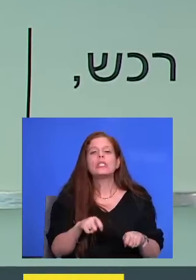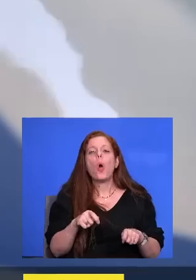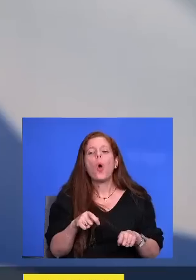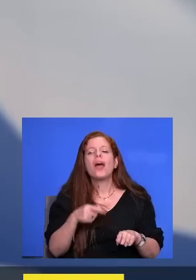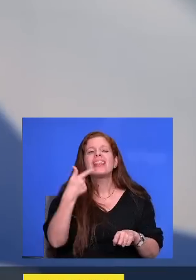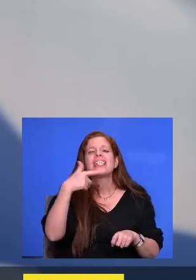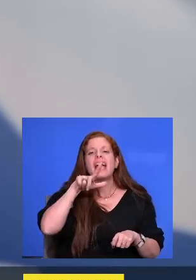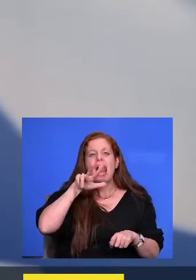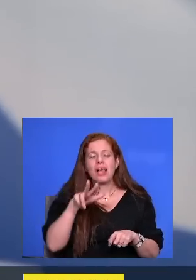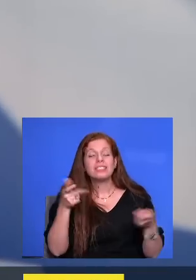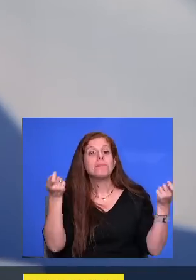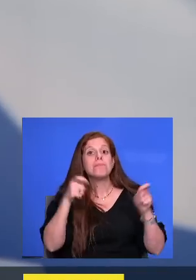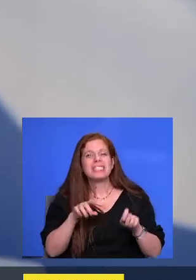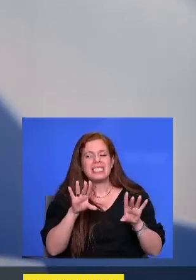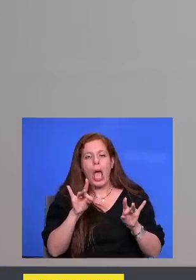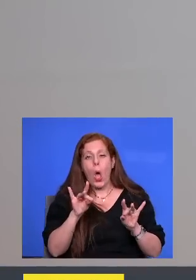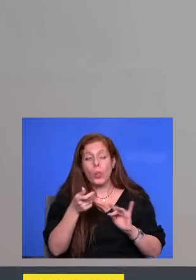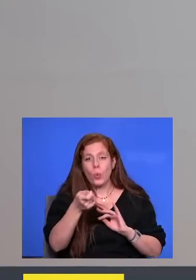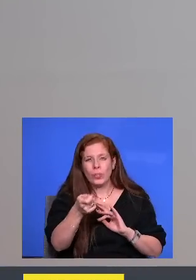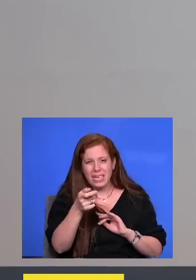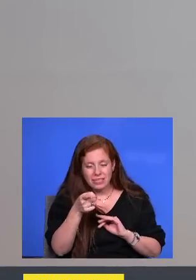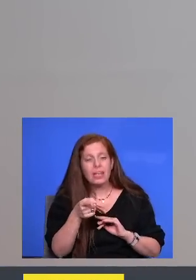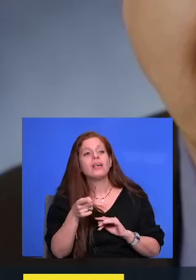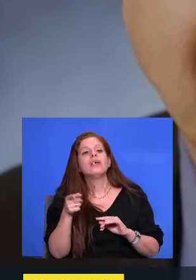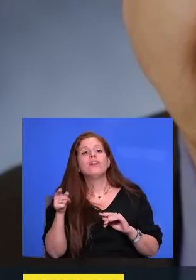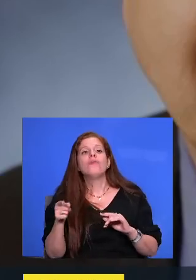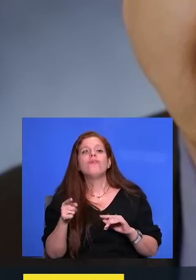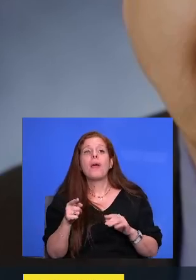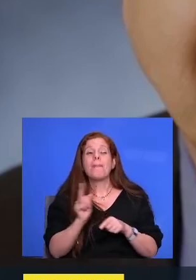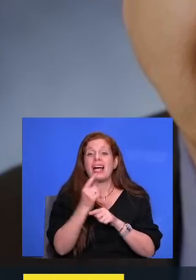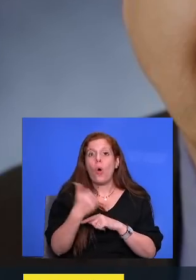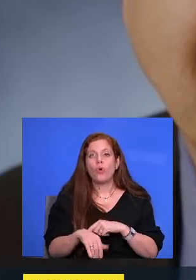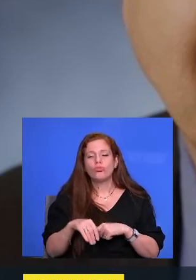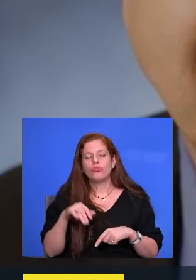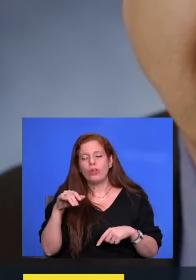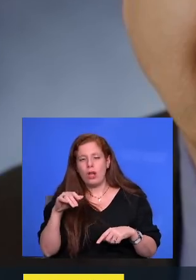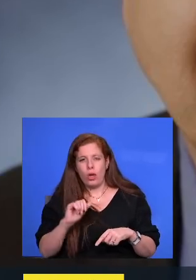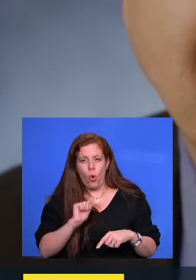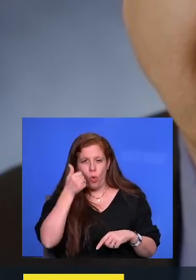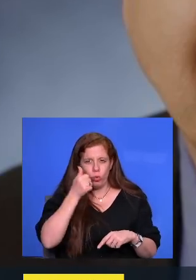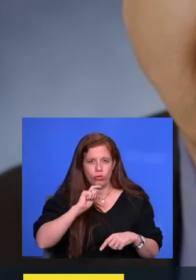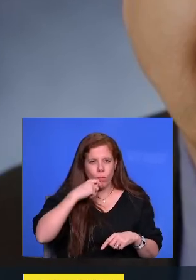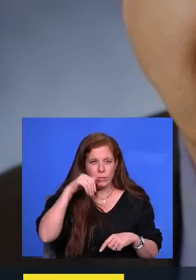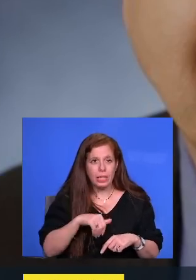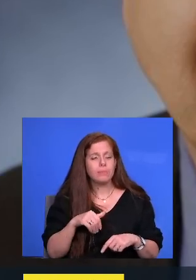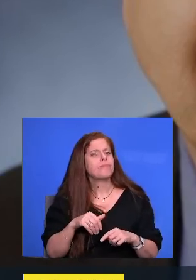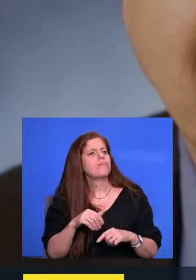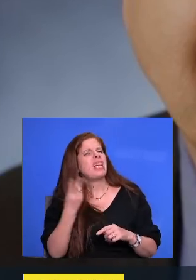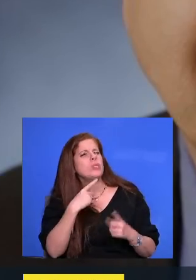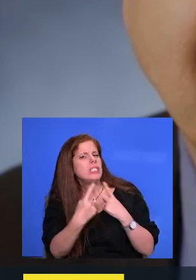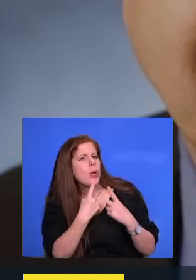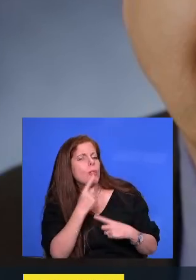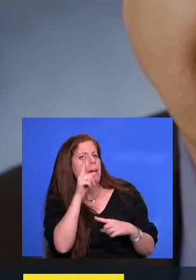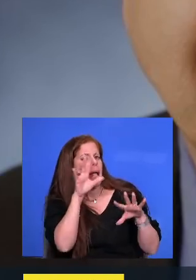10, ובמינויו ברגע האחרון של יוסי כהן לראש המוסד. בשלב מסוים התחילו שיחות ליליות באחת בלילה. הבנתי שיש